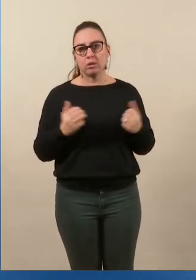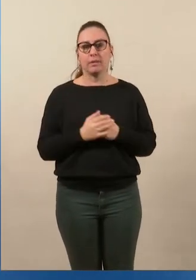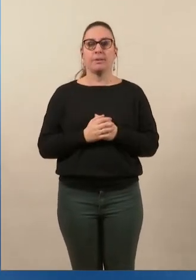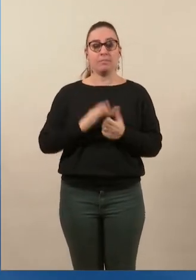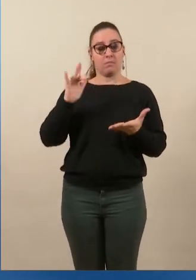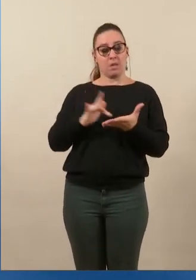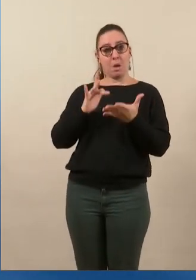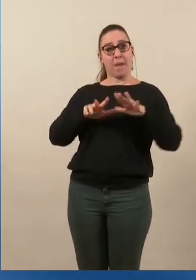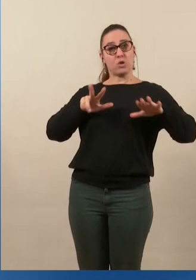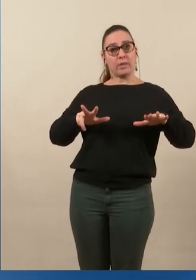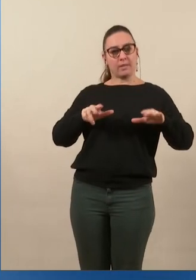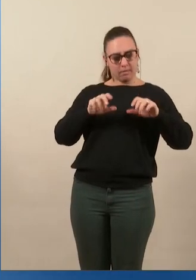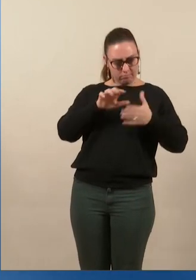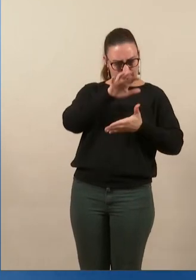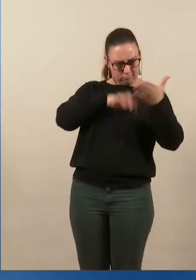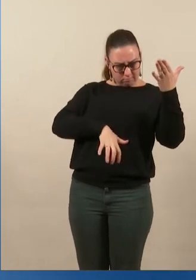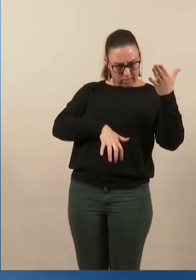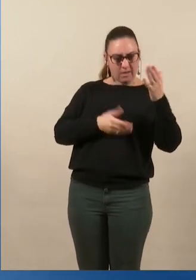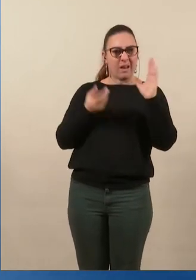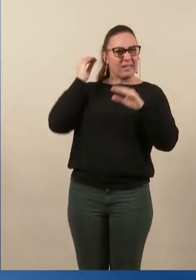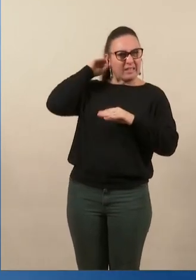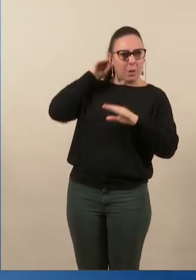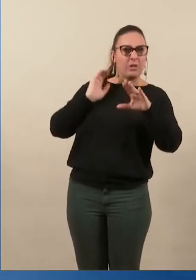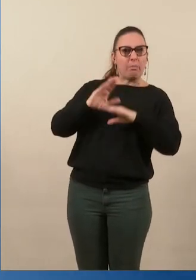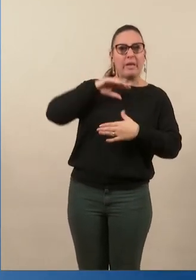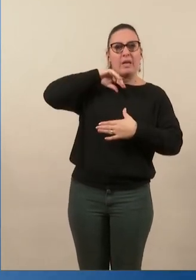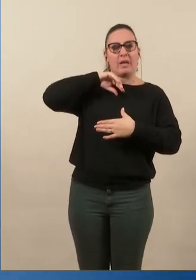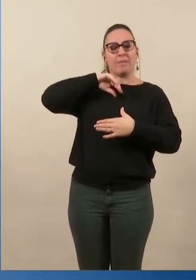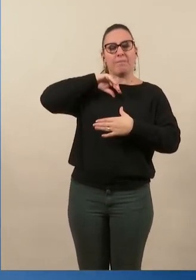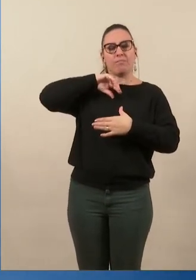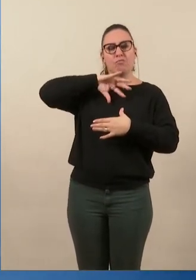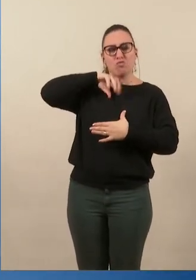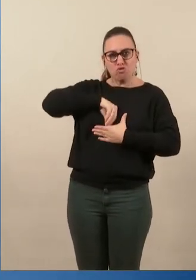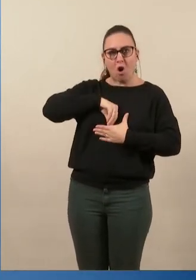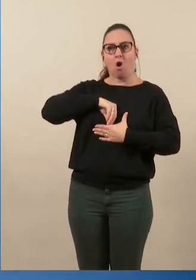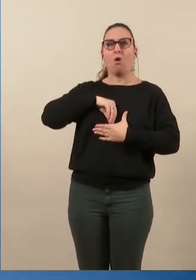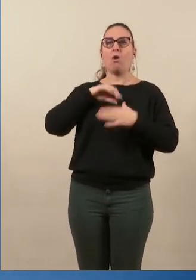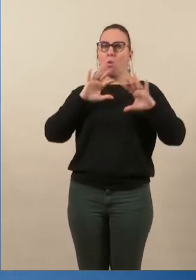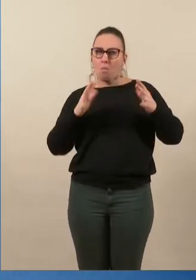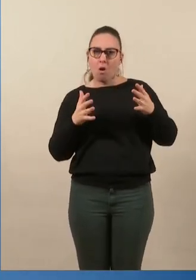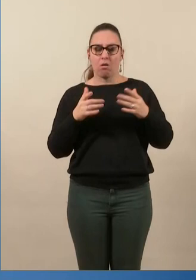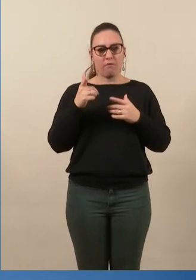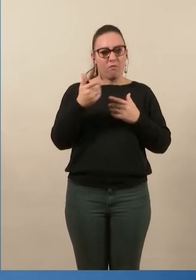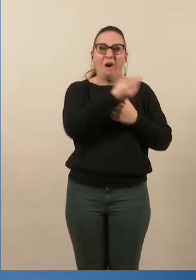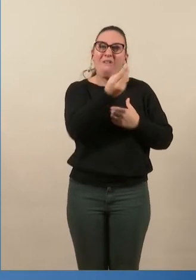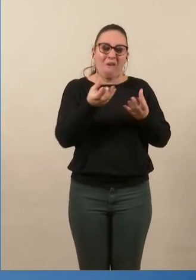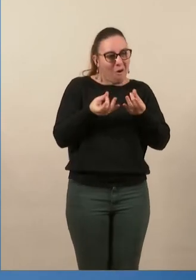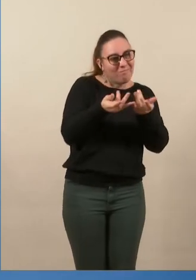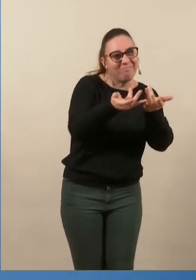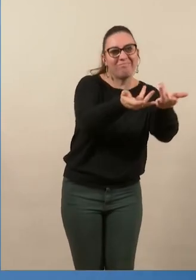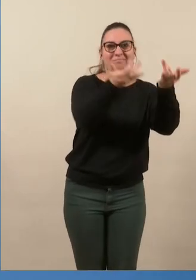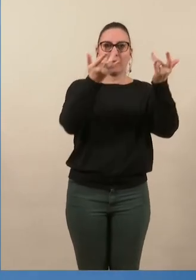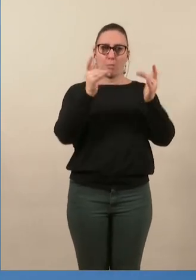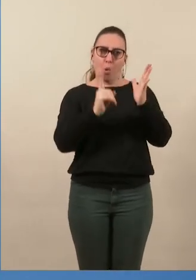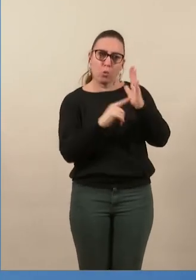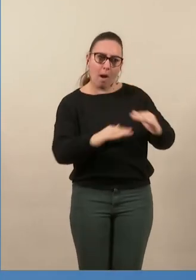8 vous dites lutter contre les stéréotypes de genre vous dites sensibiliser les enfants et les jeunes à l'égalité